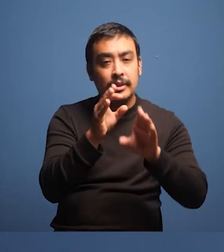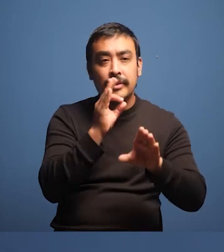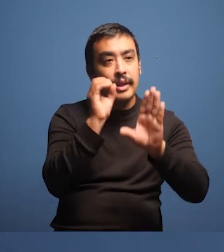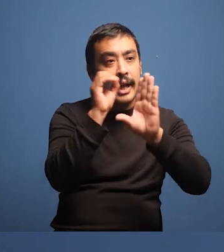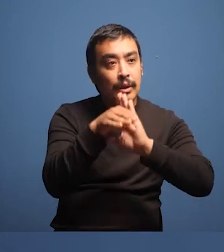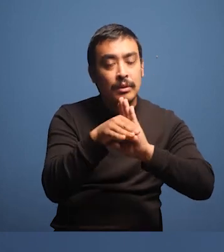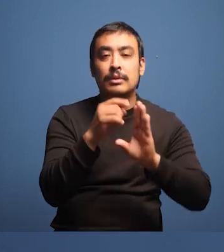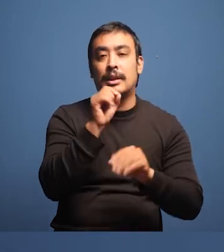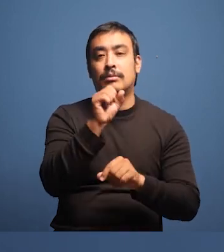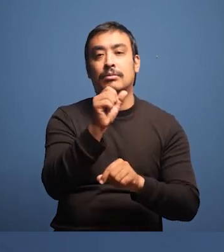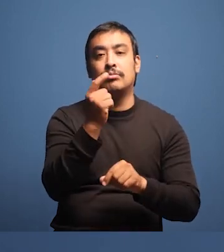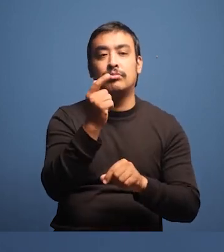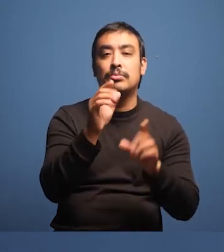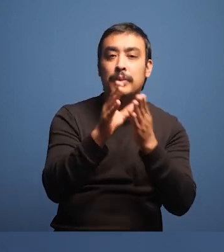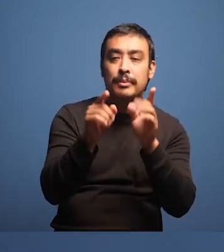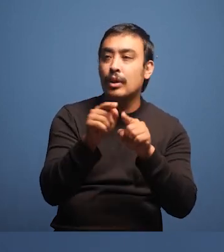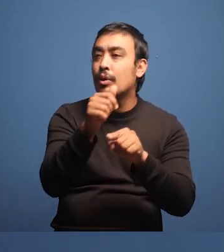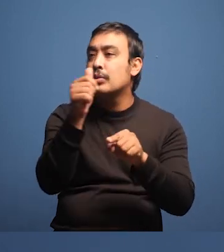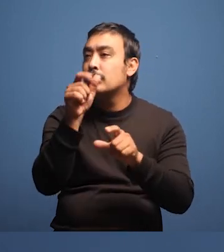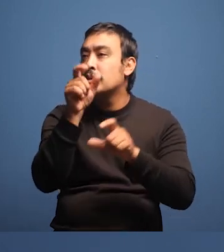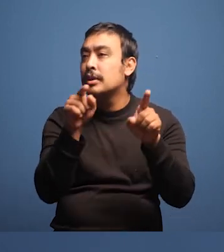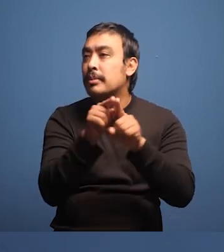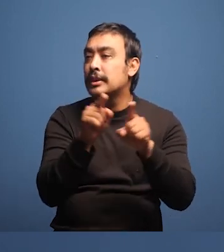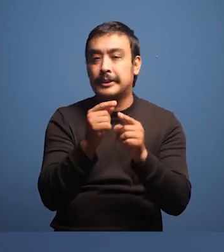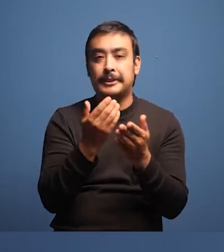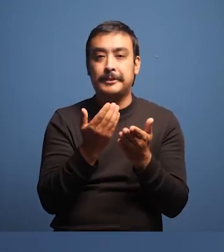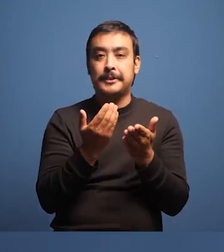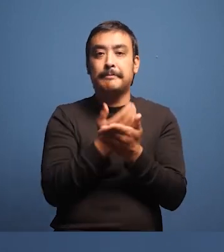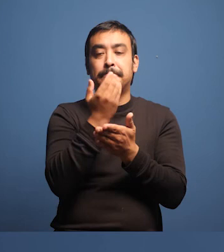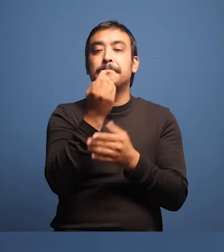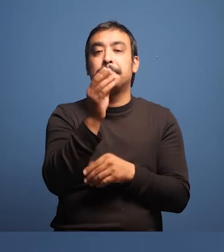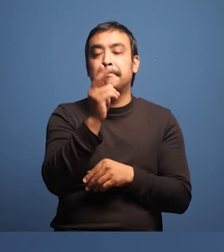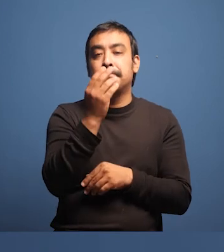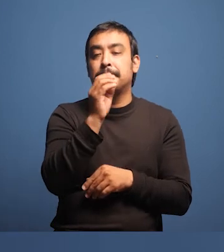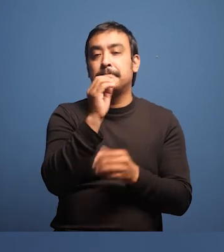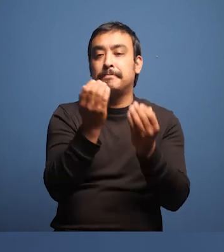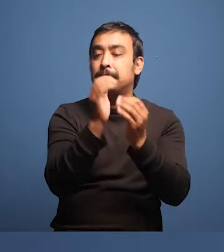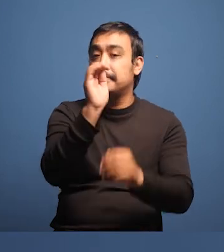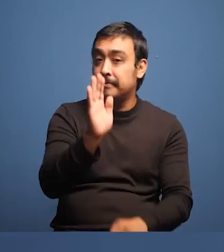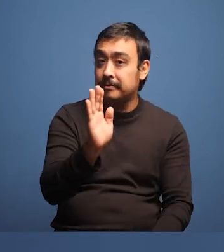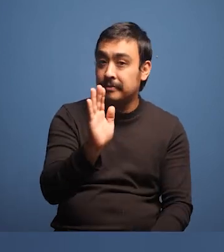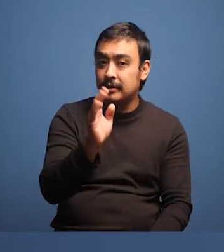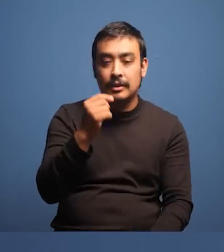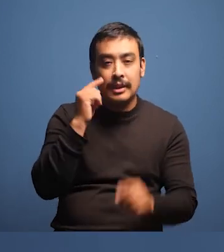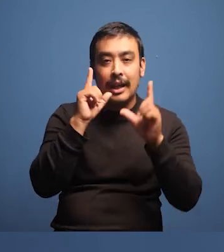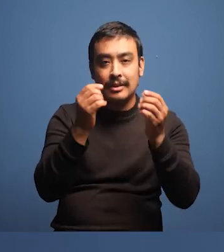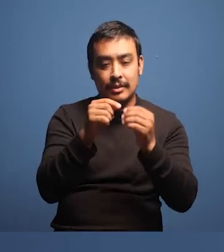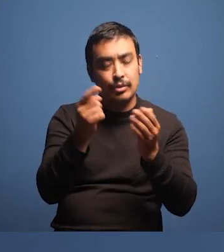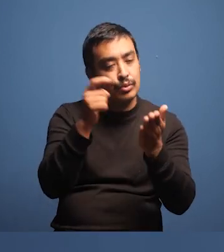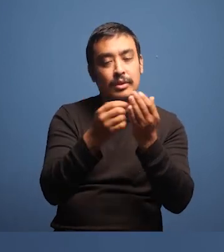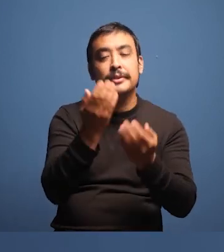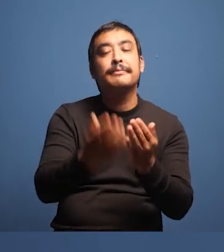तपाईँको पोस्टबाट नोइङली र अननोइङली अरू पनि भिक्टिम हुनबाट प्रिभेन्ट हुन्छ। सो त्यति चाहिँ गर्न सक्नुहुन्छ र आई होप तपाईँले आजबाट त्यो गर्नु पनि